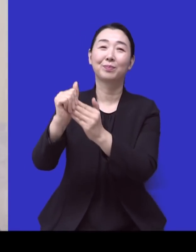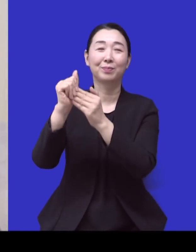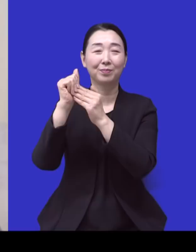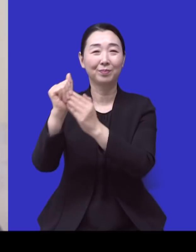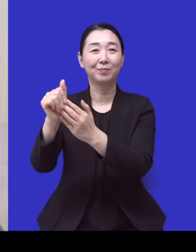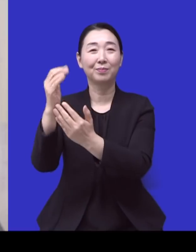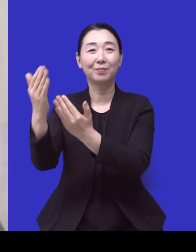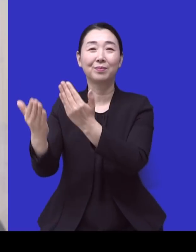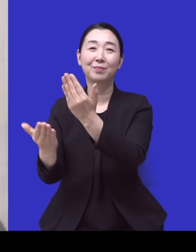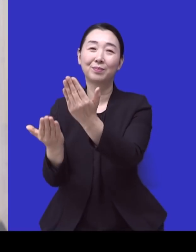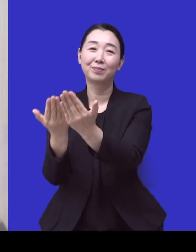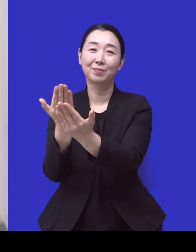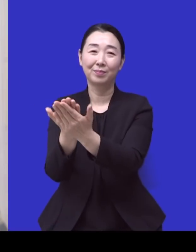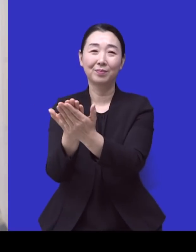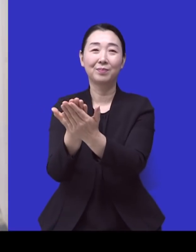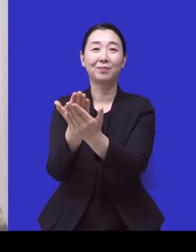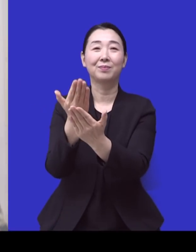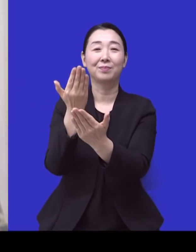인도하소서